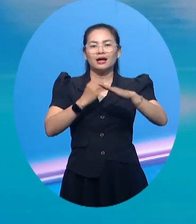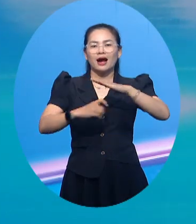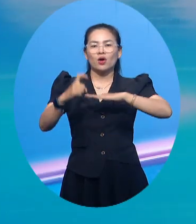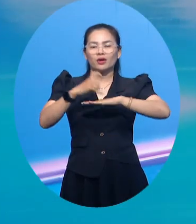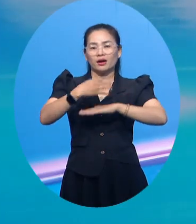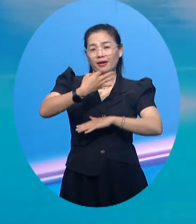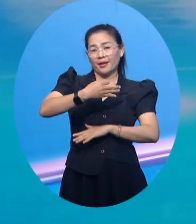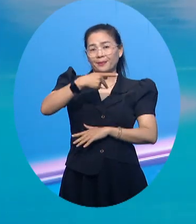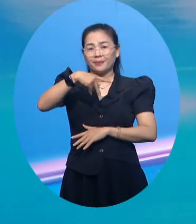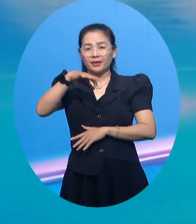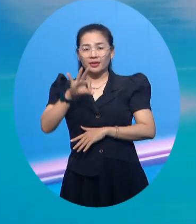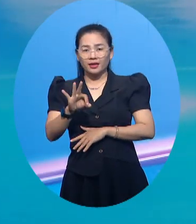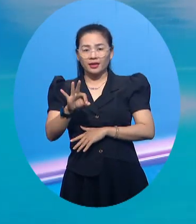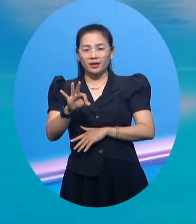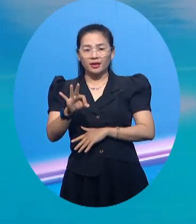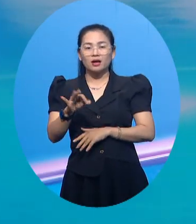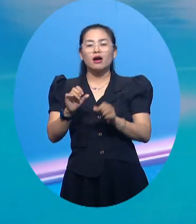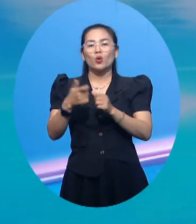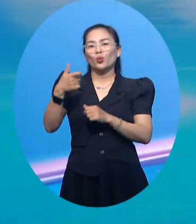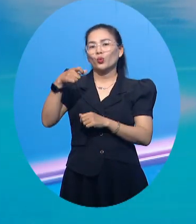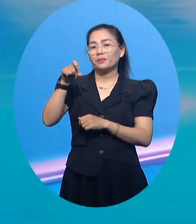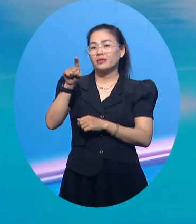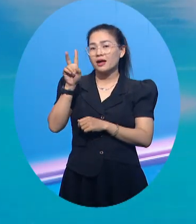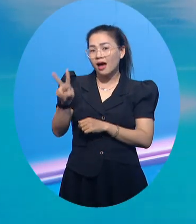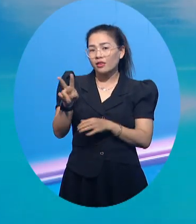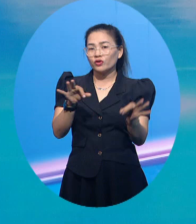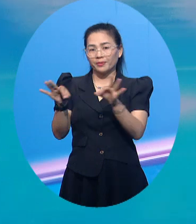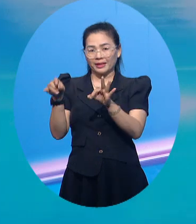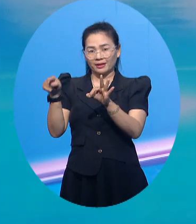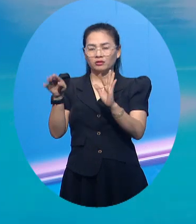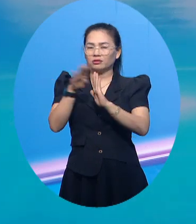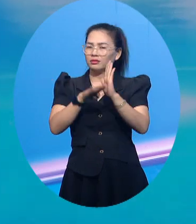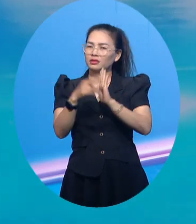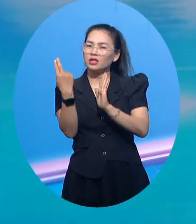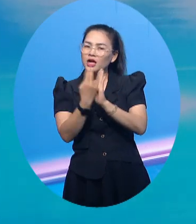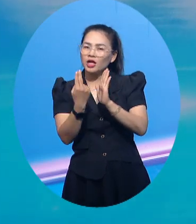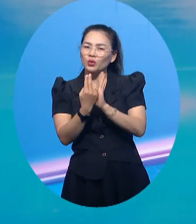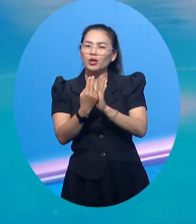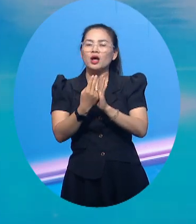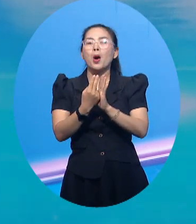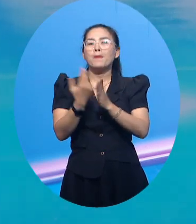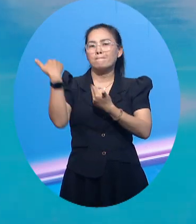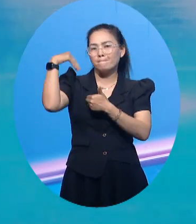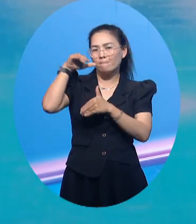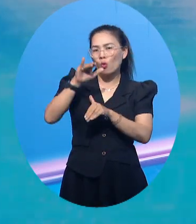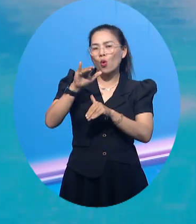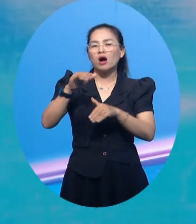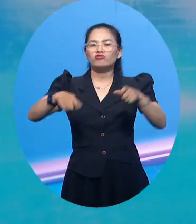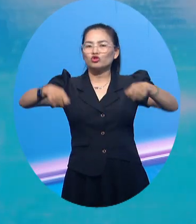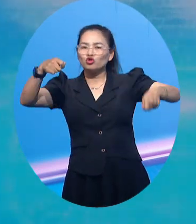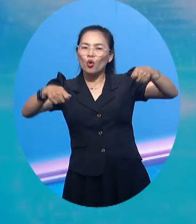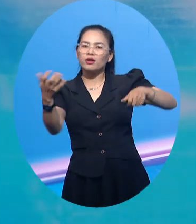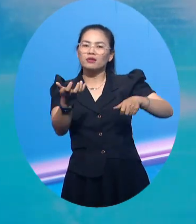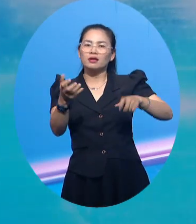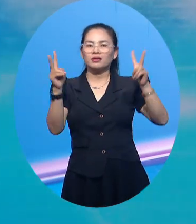Tại trường cao đẳng FPT Polytechnic cơ sở quận 12 thành phố Hồ Chí Minh đã diễn ra chương trình nghệ thuật Múa rối nước, trăng họa thủy đình. Chương trình góp